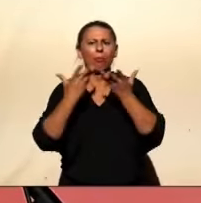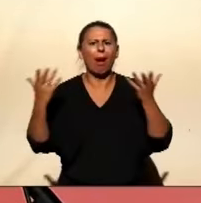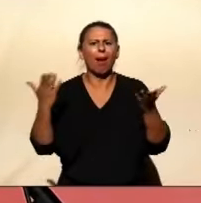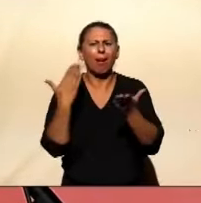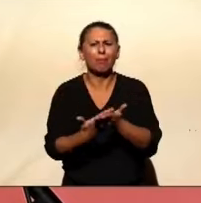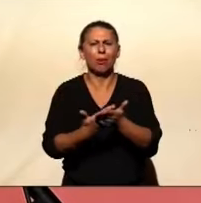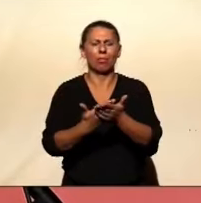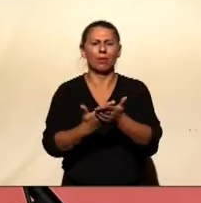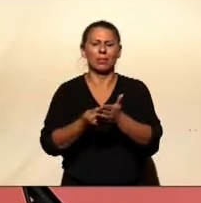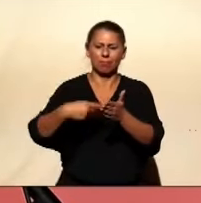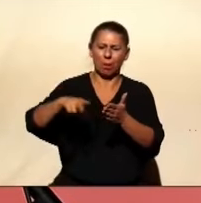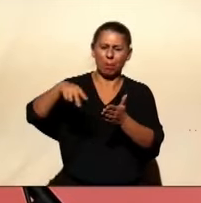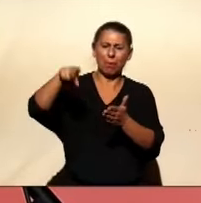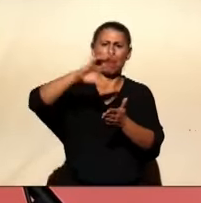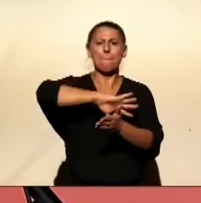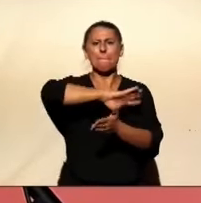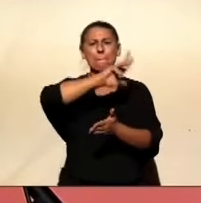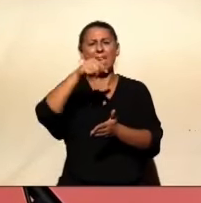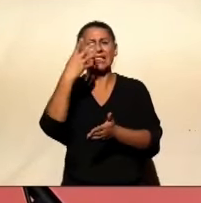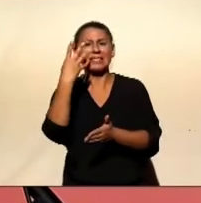τις ανατιμήσεις έως και